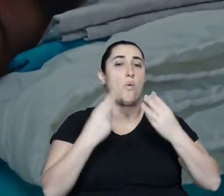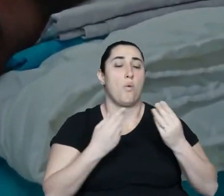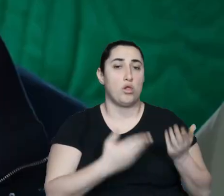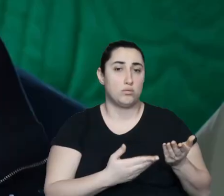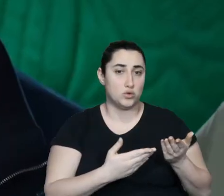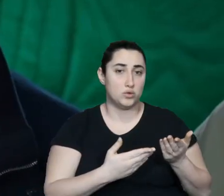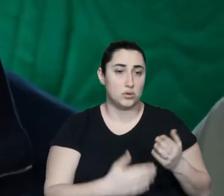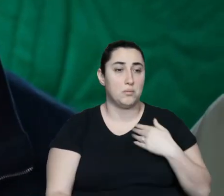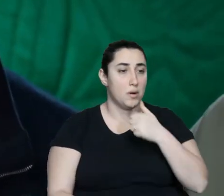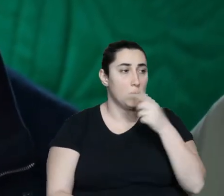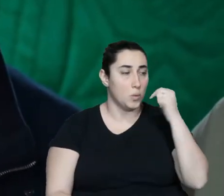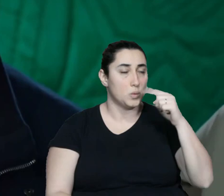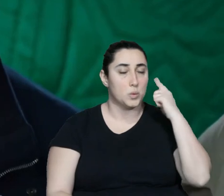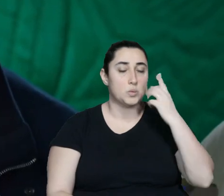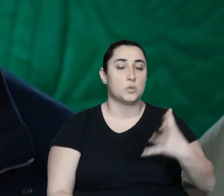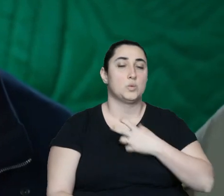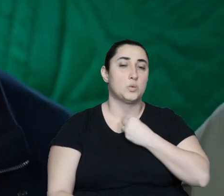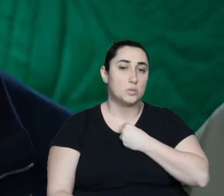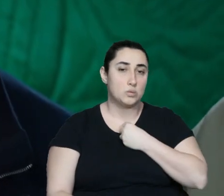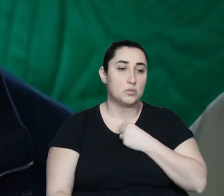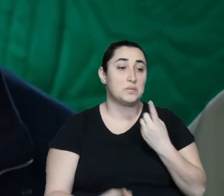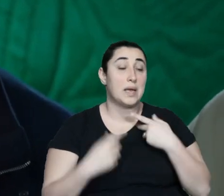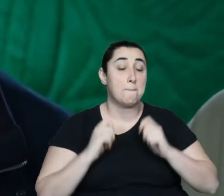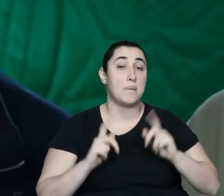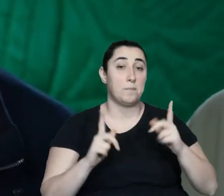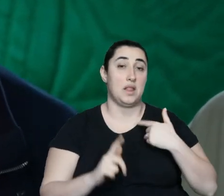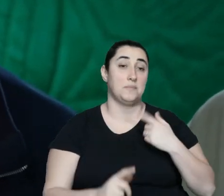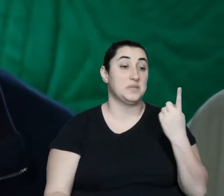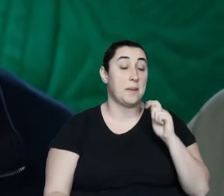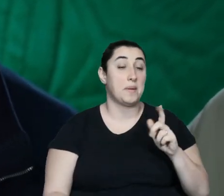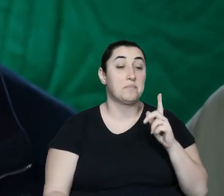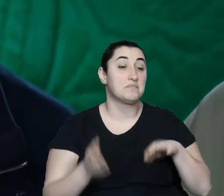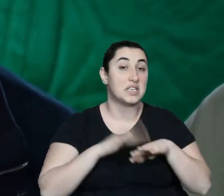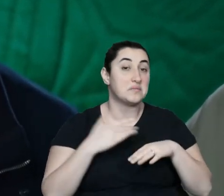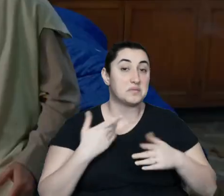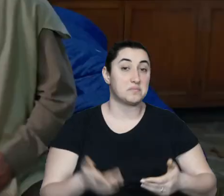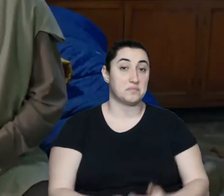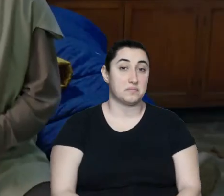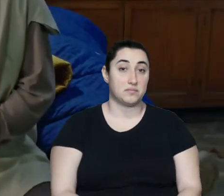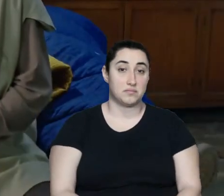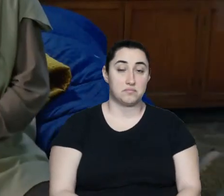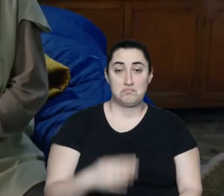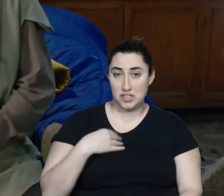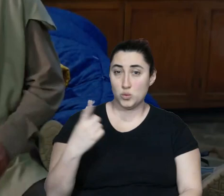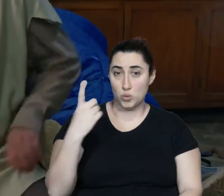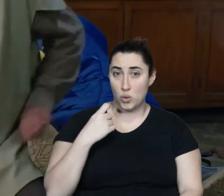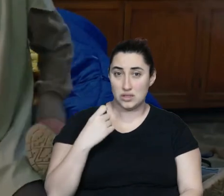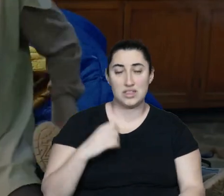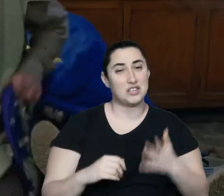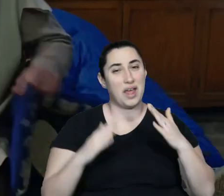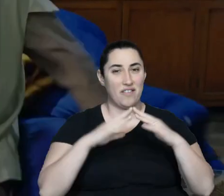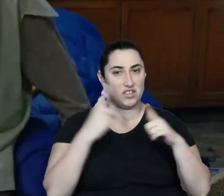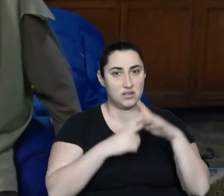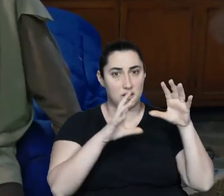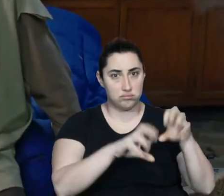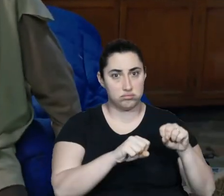dolanıyormuş. Babam da buna çok üzülmüş. Bir şey yapmam lazım. Bir şey yapmalıyım. Ne yapmalıyım baba? Bana soracak olursa acaba ev mi